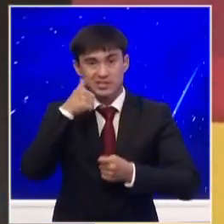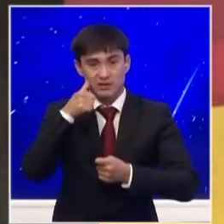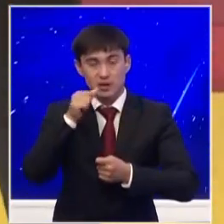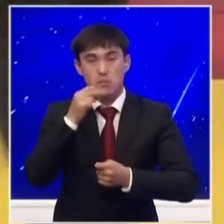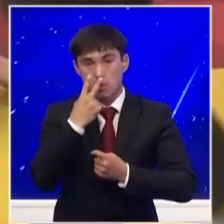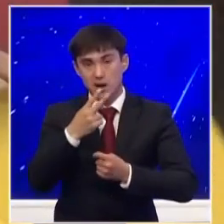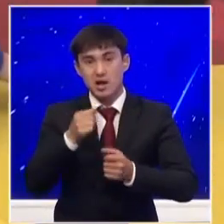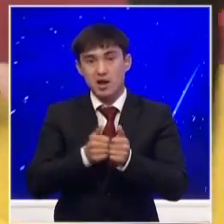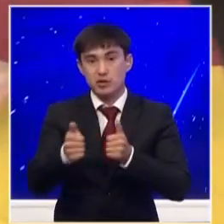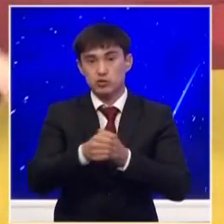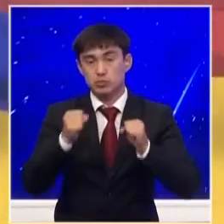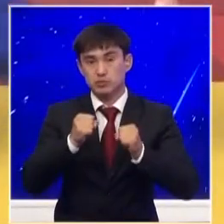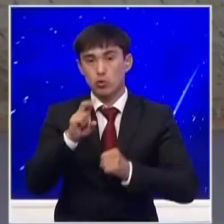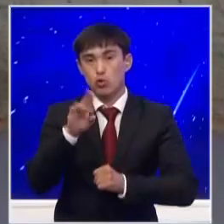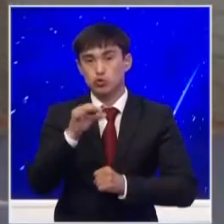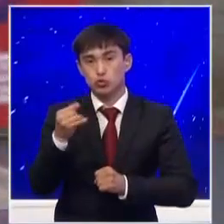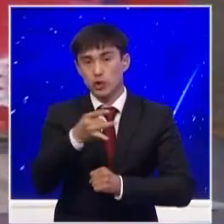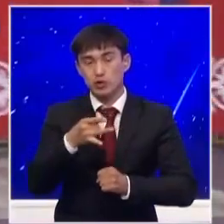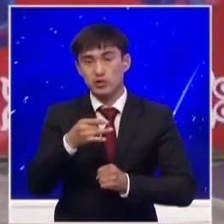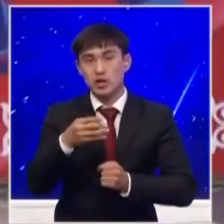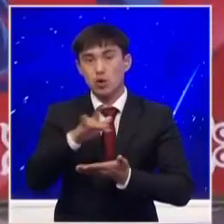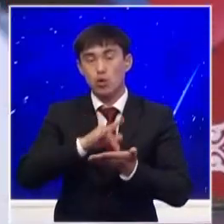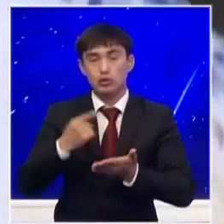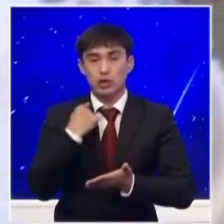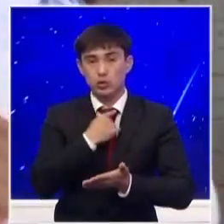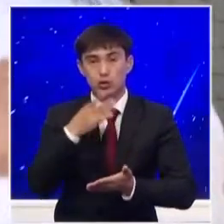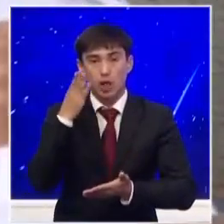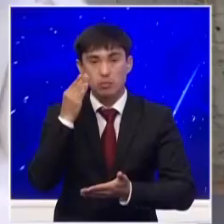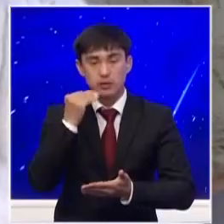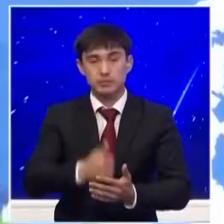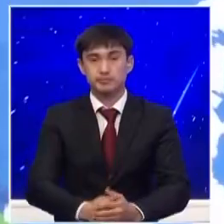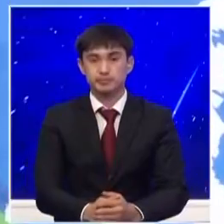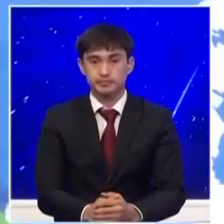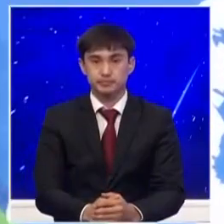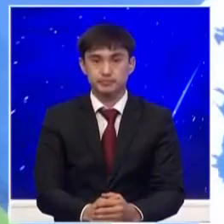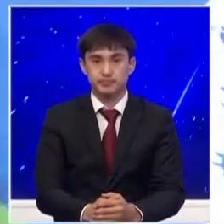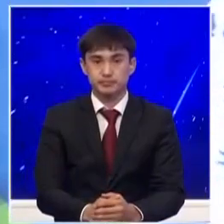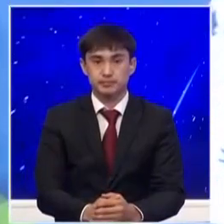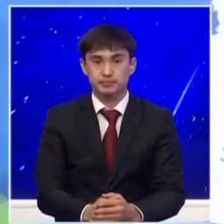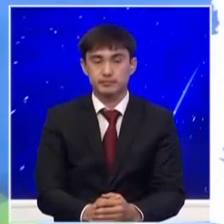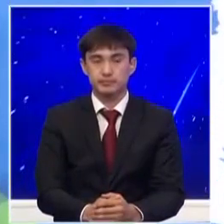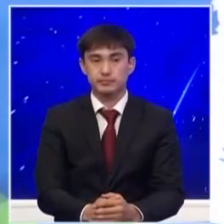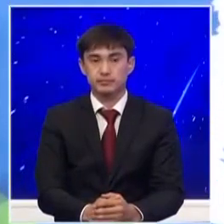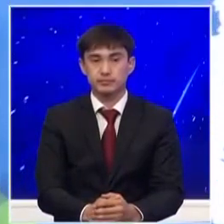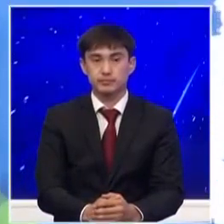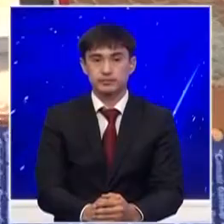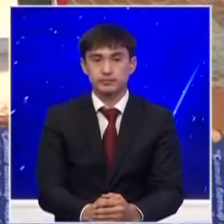Пока же лидируют спортсмены из Коксусского района и городов Талдыкурган и Алматы. Хундуз Нурмухамбетова, Жархан Шынтаев, Мади